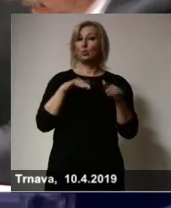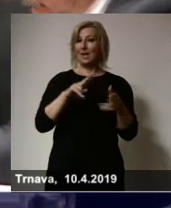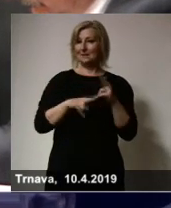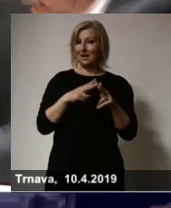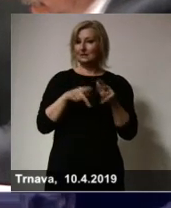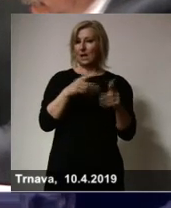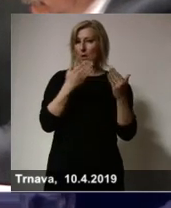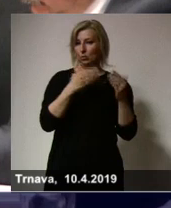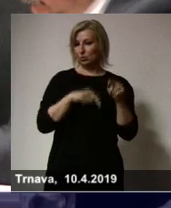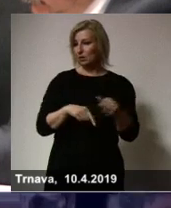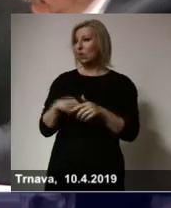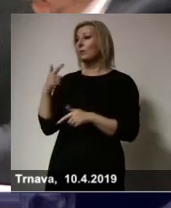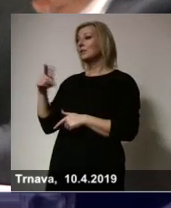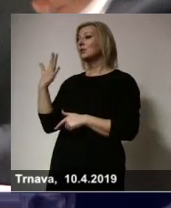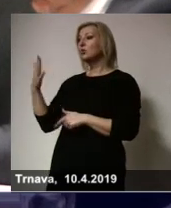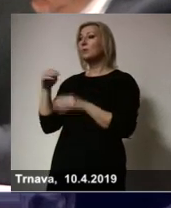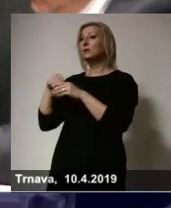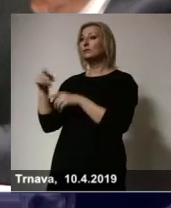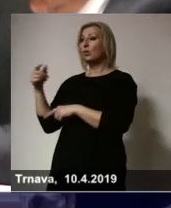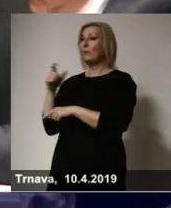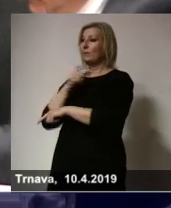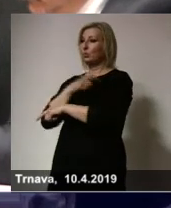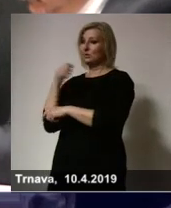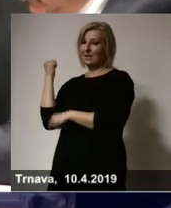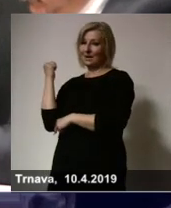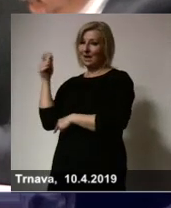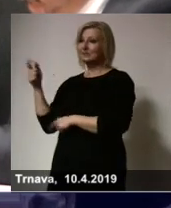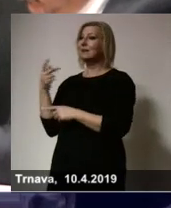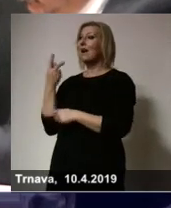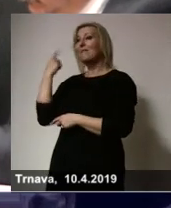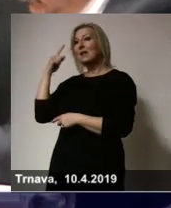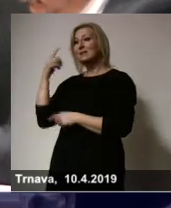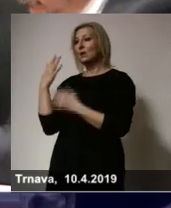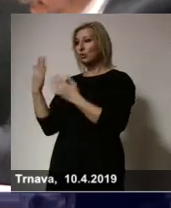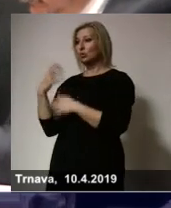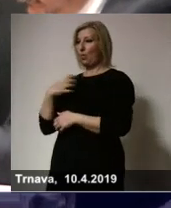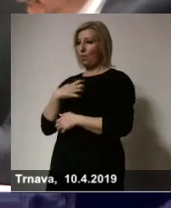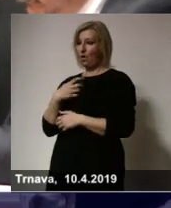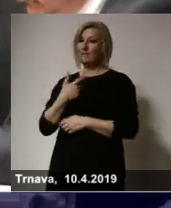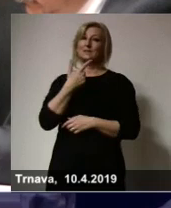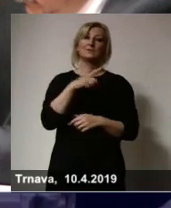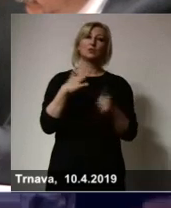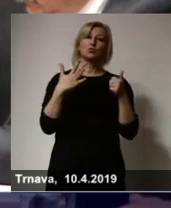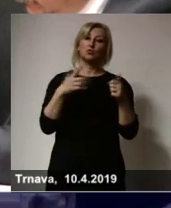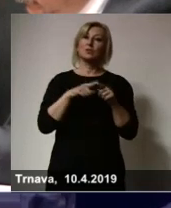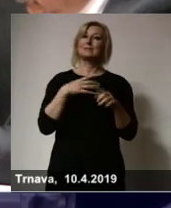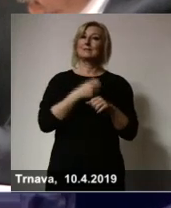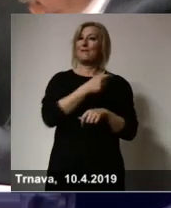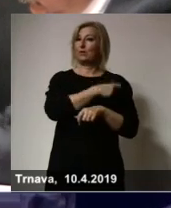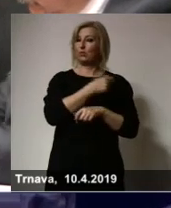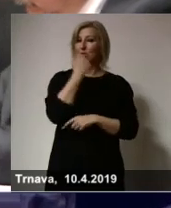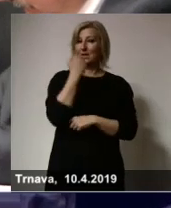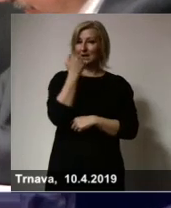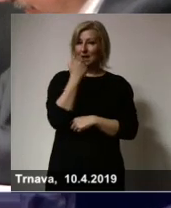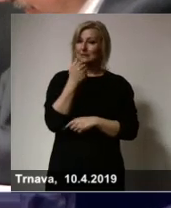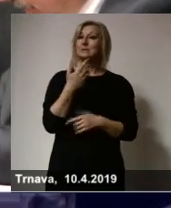Číslo 205, návrh na vymenovanie do funkcie riaditeľa Vlastivedného múzea v Lohovci. Číslo 206, návrh na vymenovanie do funkcie